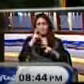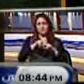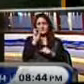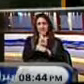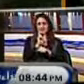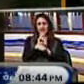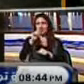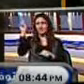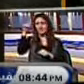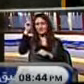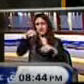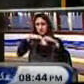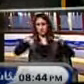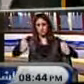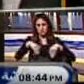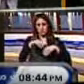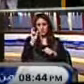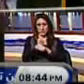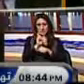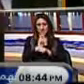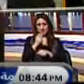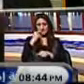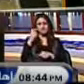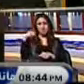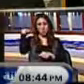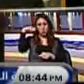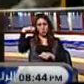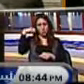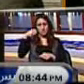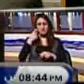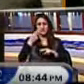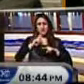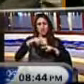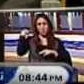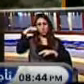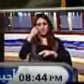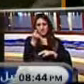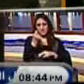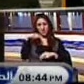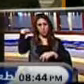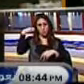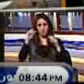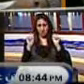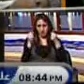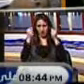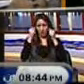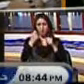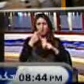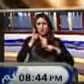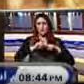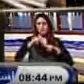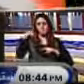من البنك الدولي، وذلك بحضور عدد من الوزراء من بينهم المالية والكهرباء والتعاون